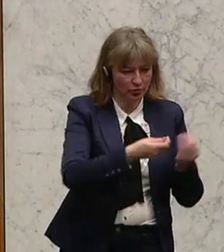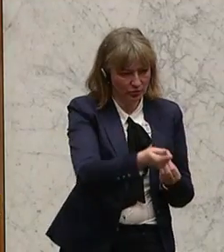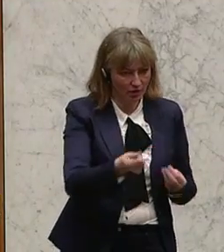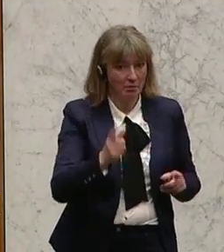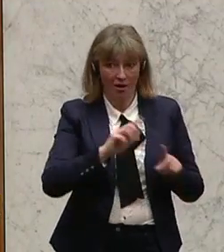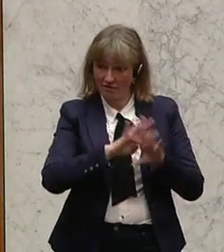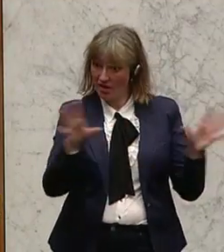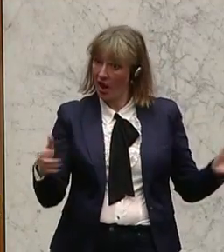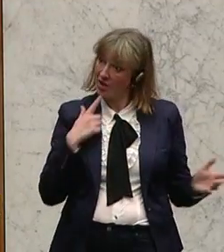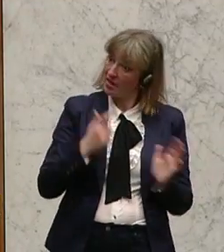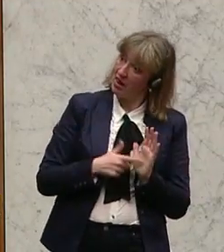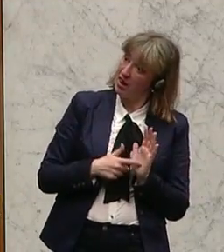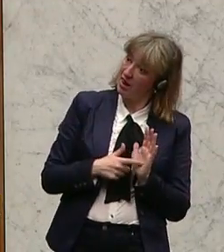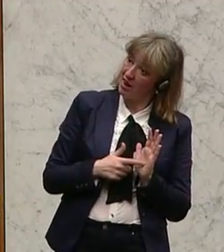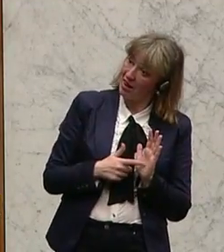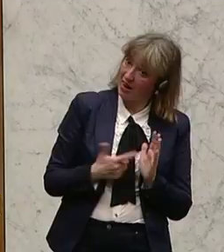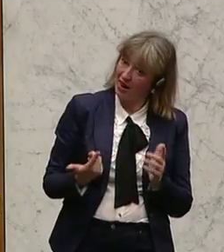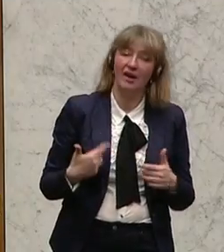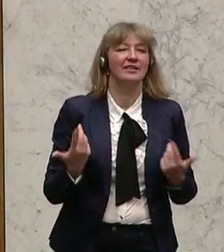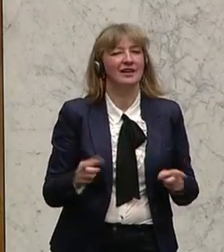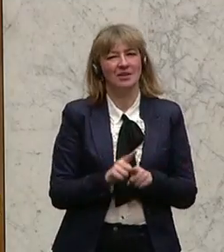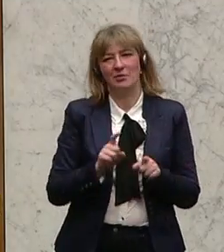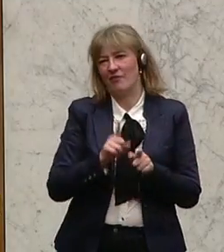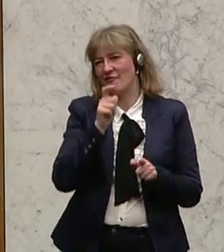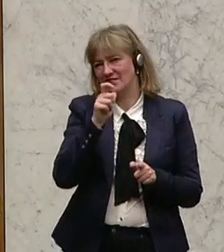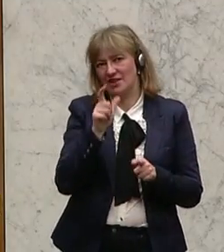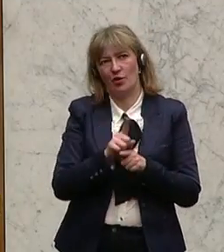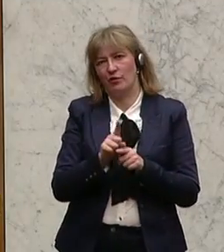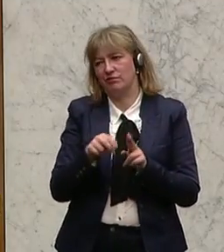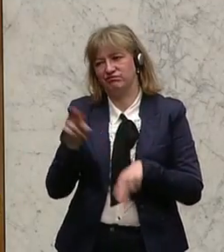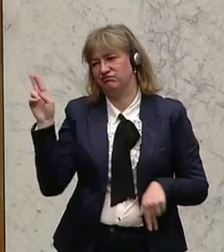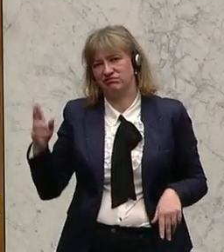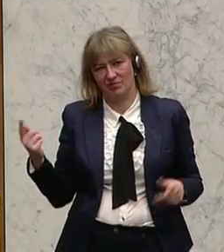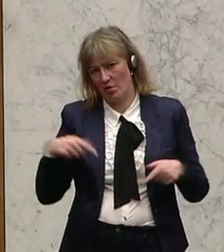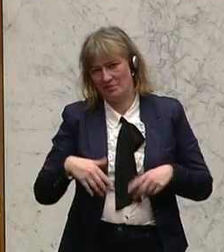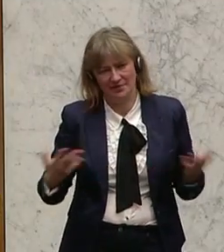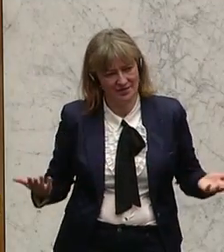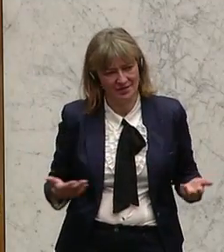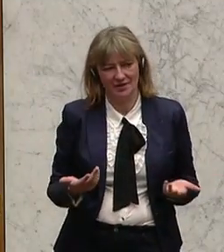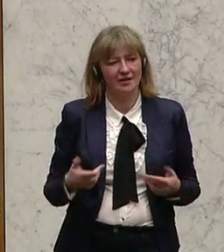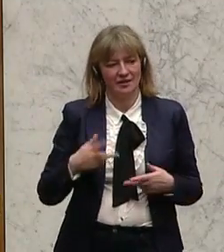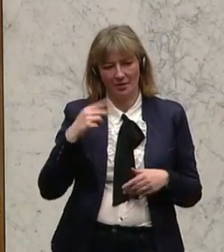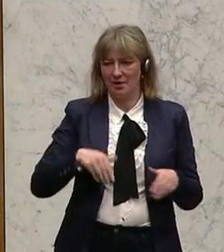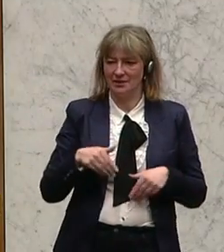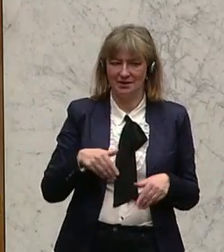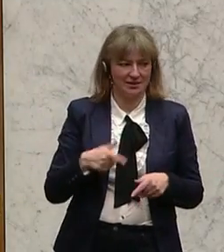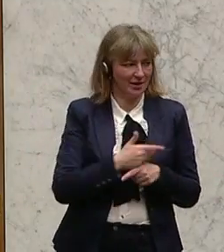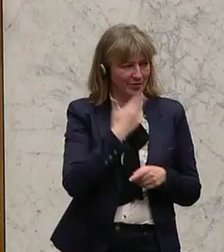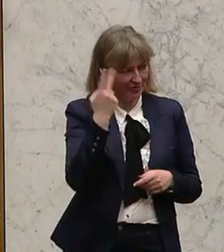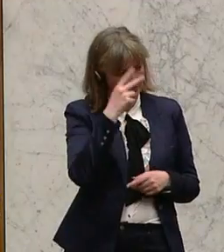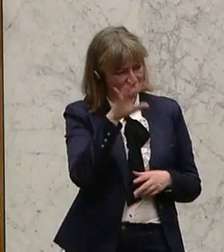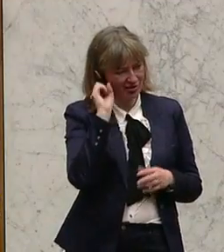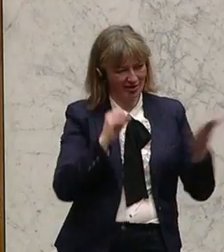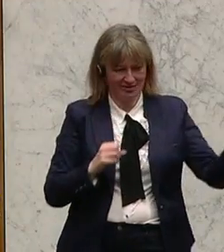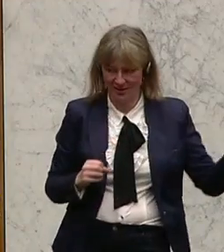diese Leistungen in Anspruch nehmen wollen, dann ist es wie bei einer Versicherung, das kollabiert. Und das muss man mal verstehen. Und Sie, Herr Minister, haben das anscheinend noch nicht